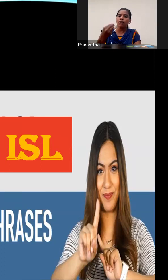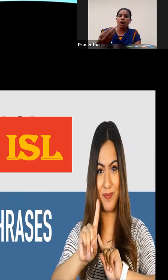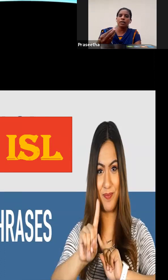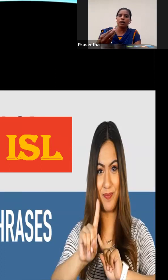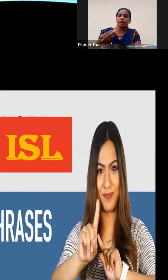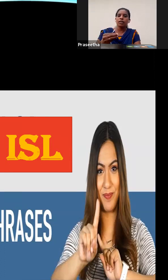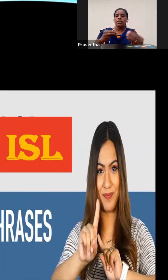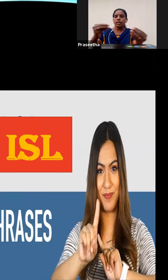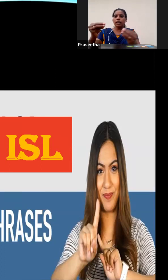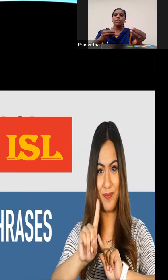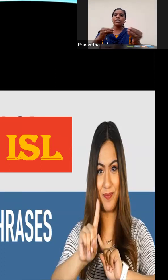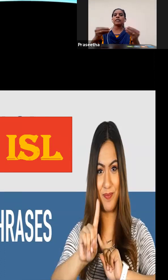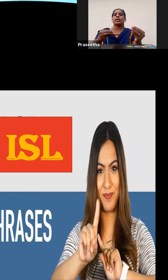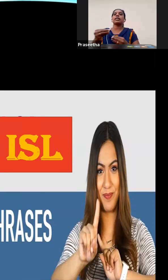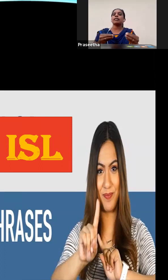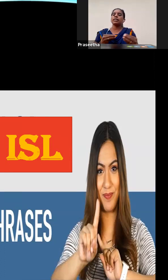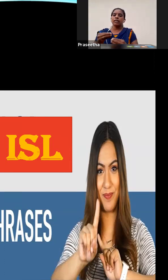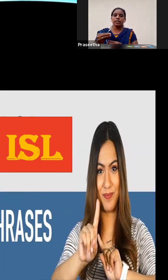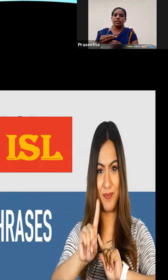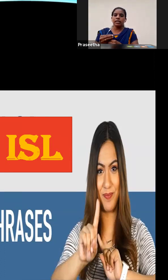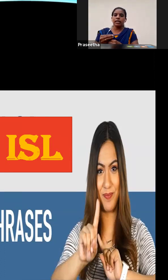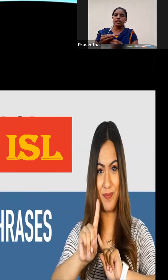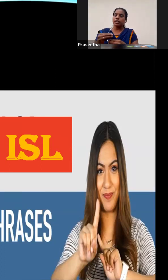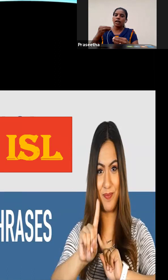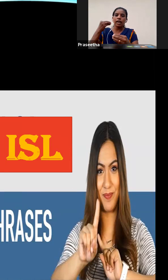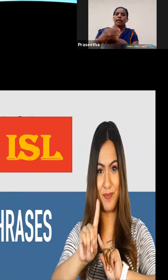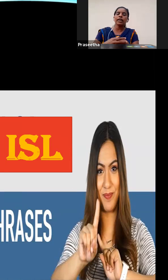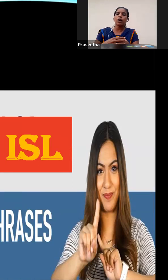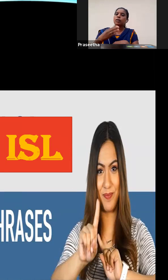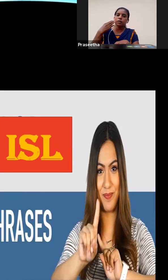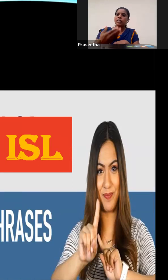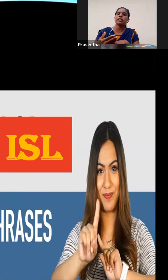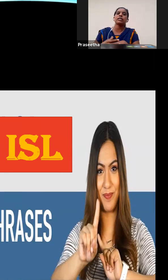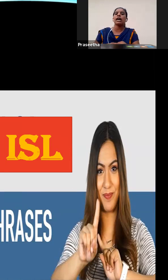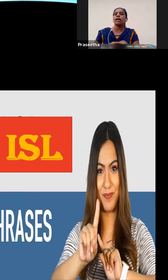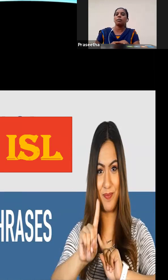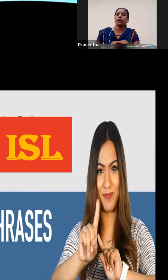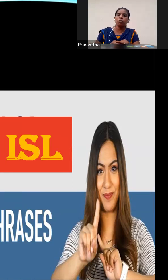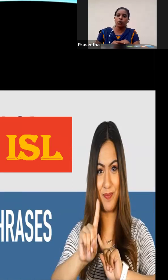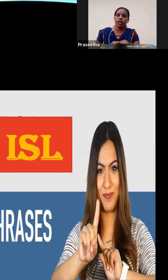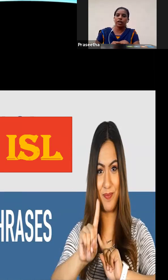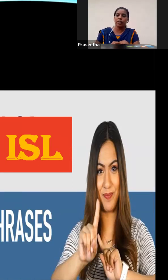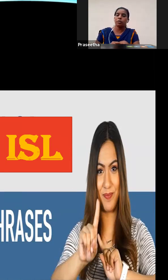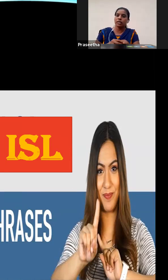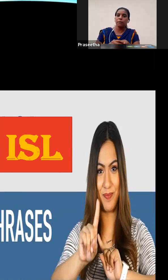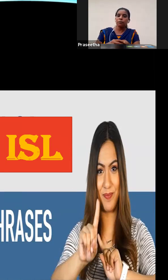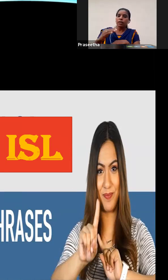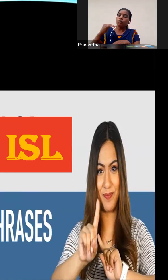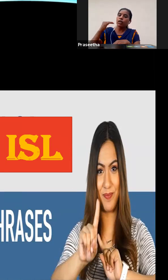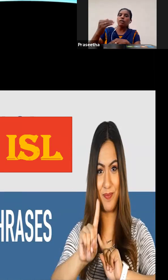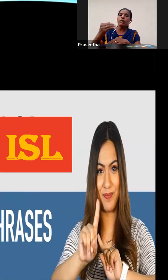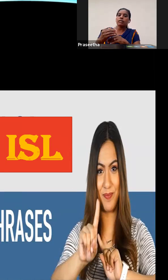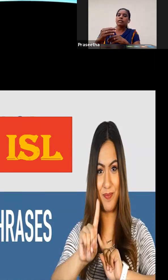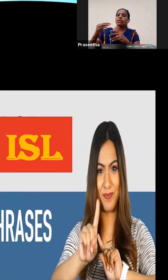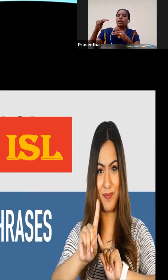വെച്ചാൽ വാക്കുകള്, ചെറിയ വലിയ സ്ട്രക്ചർ ഇല്ലാത്ത ചെറിയ ചെറിയ സെന്റൻസുകൾ, അങ്ങനെയൊക്കെ ആകുമ്പോൾ നമുക്ക് സ്പീച്ച് ധാരാളമായിട്ട് പ്രൊമോട്ട് ചെയ്യാൻ കഴിയും. പക്ഷേ